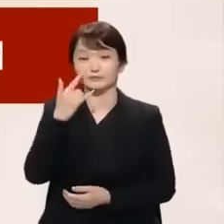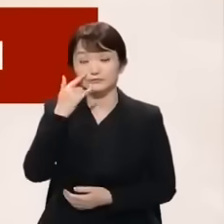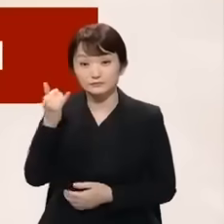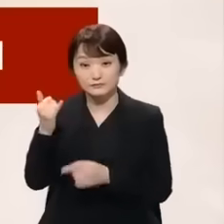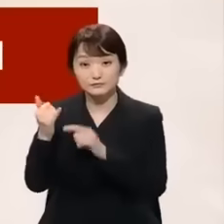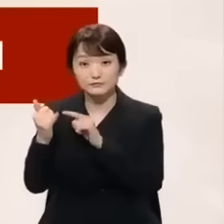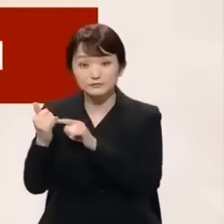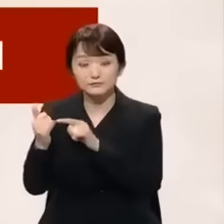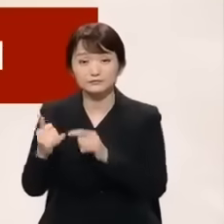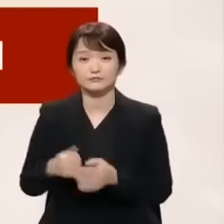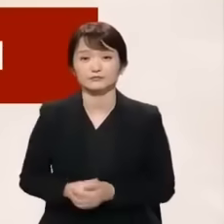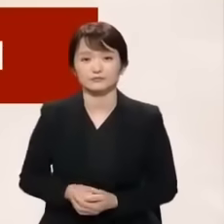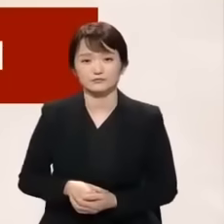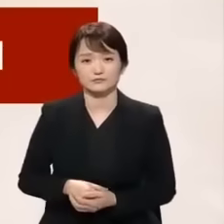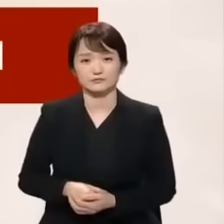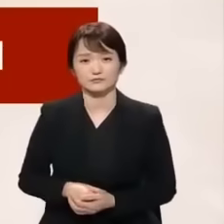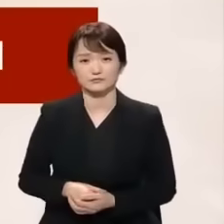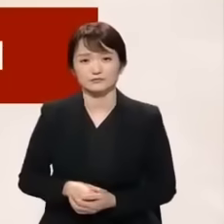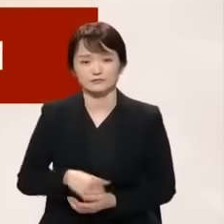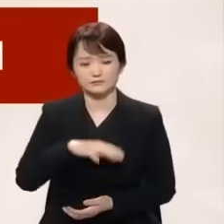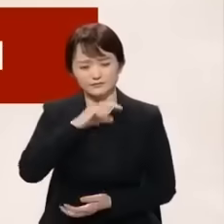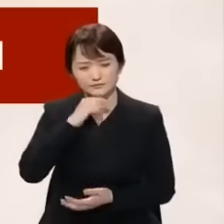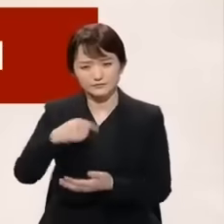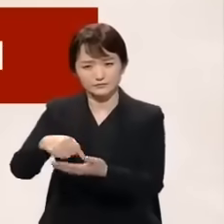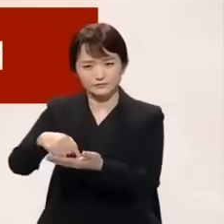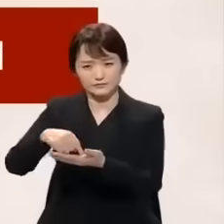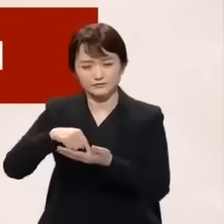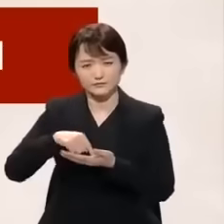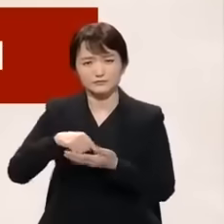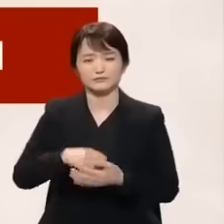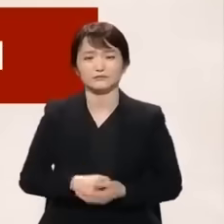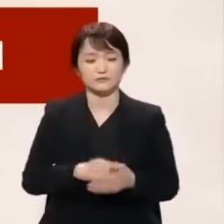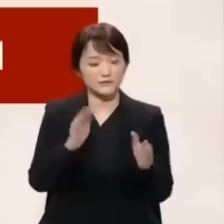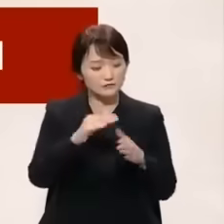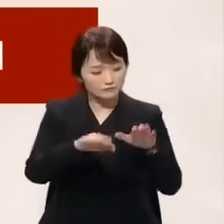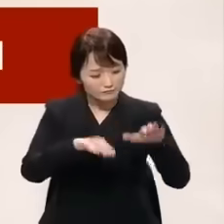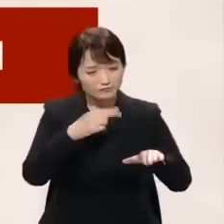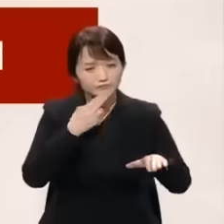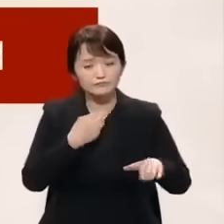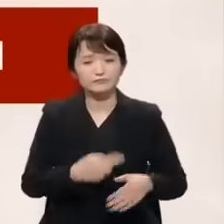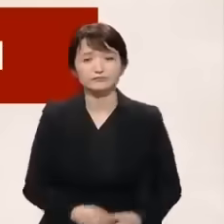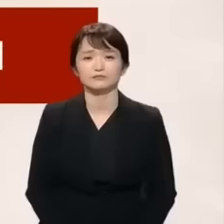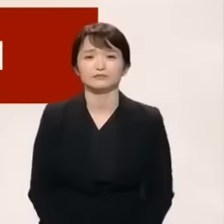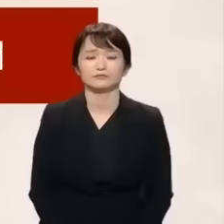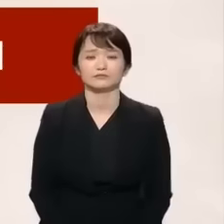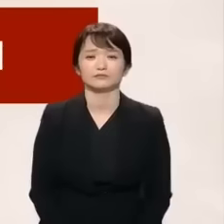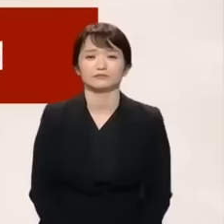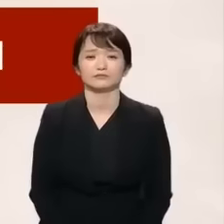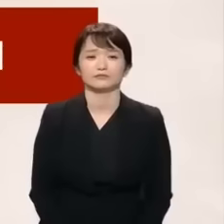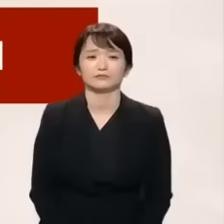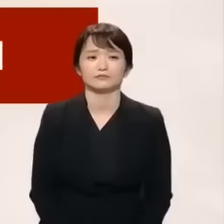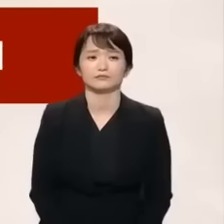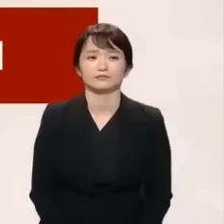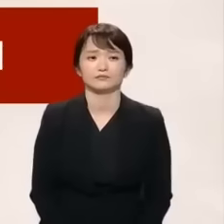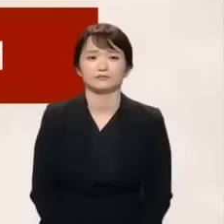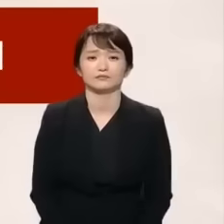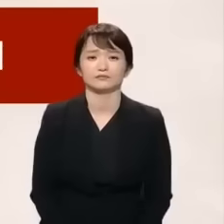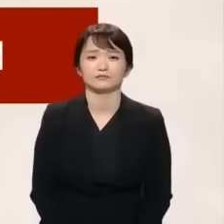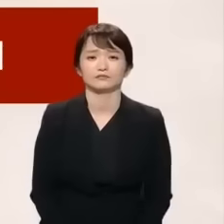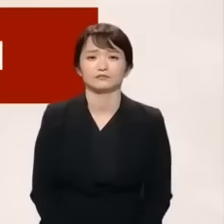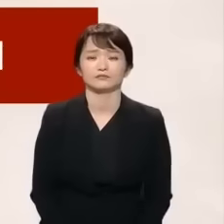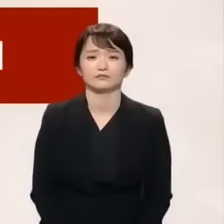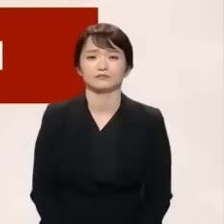때문에 학부모로서 제기할 수 있는 민원 제기고 학생 차별을 하지 않았다라고 얘기를 하고 있습니다 또 하나가 있었죠